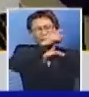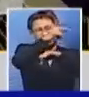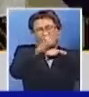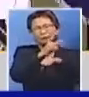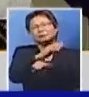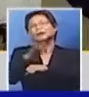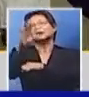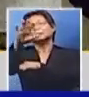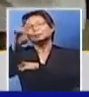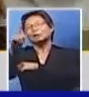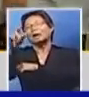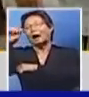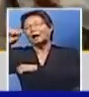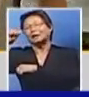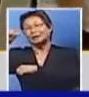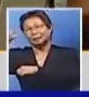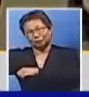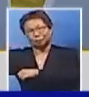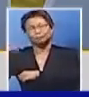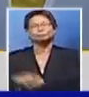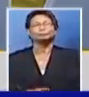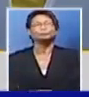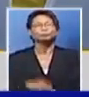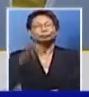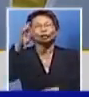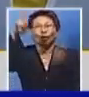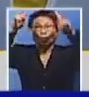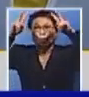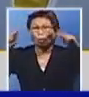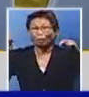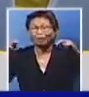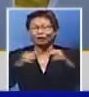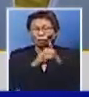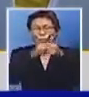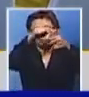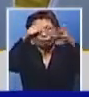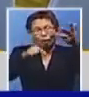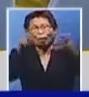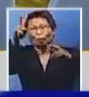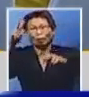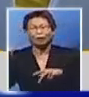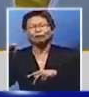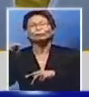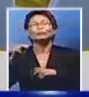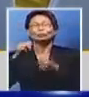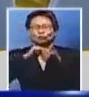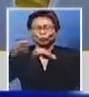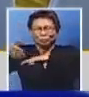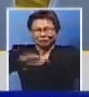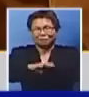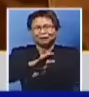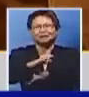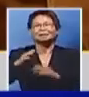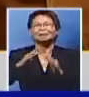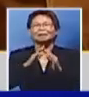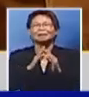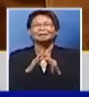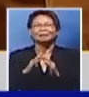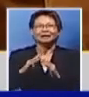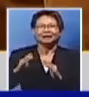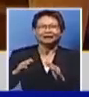bersekutu. Jika mengikut penggiliran, Vietnam sepatutnya menjadi tuan rumah Sukan C 2021 dan Kemboja tuan rumah